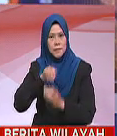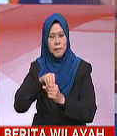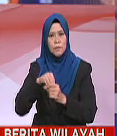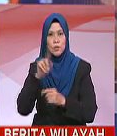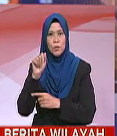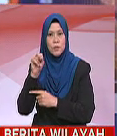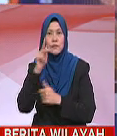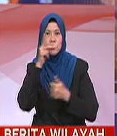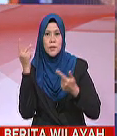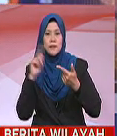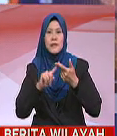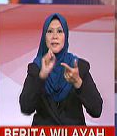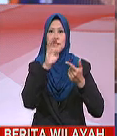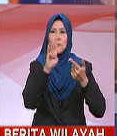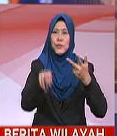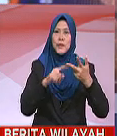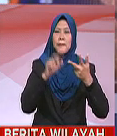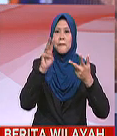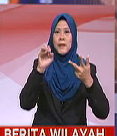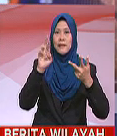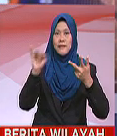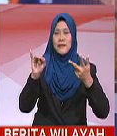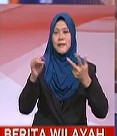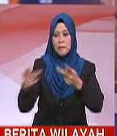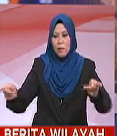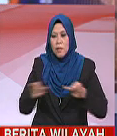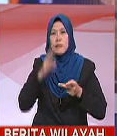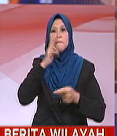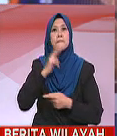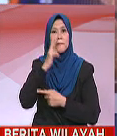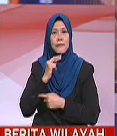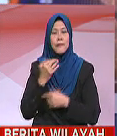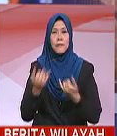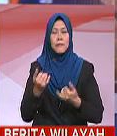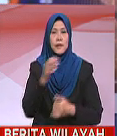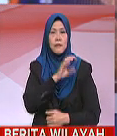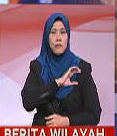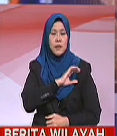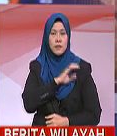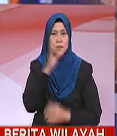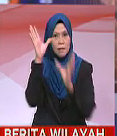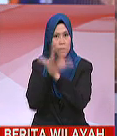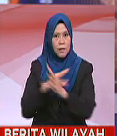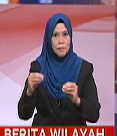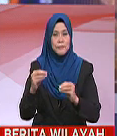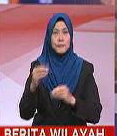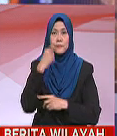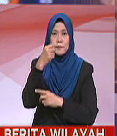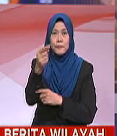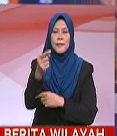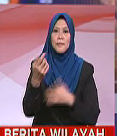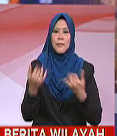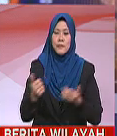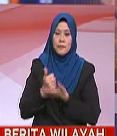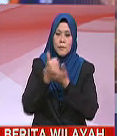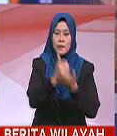kucing sibuk dan milih yang diistirahatkan it sebagai zona merah pesuruhjaya polytron.co.id Ismail berkata pihaknya